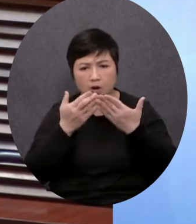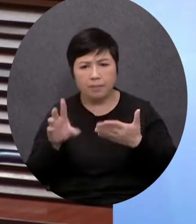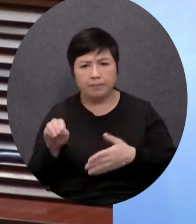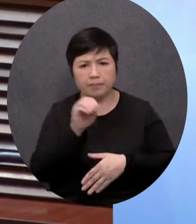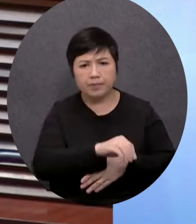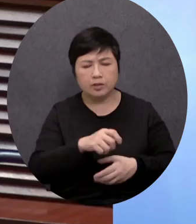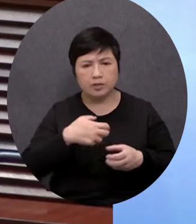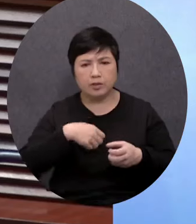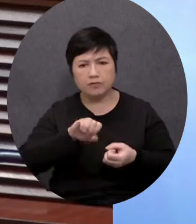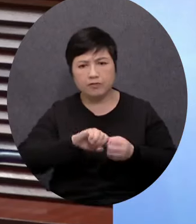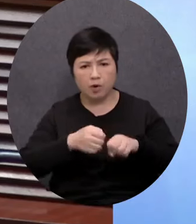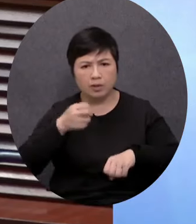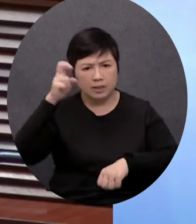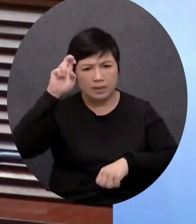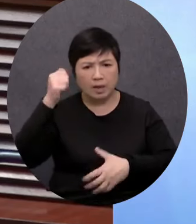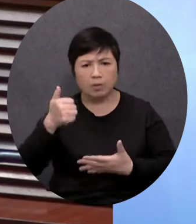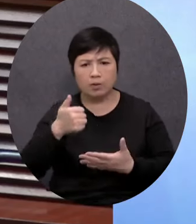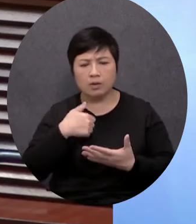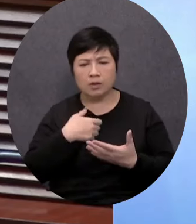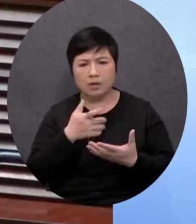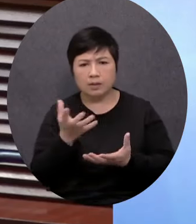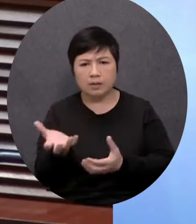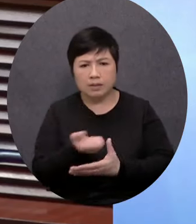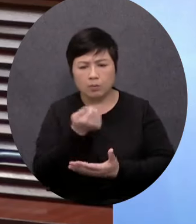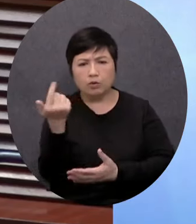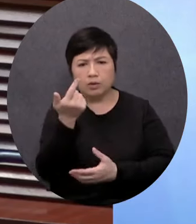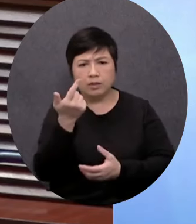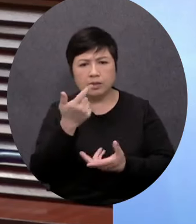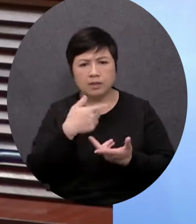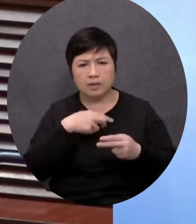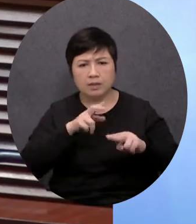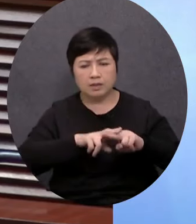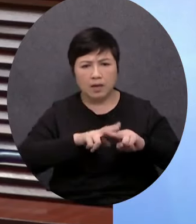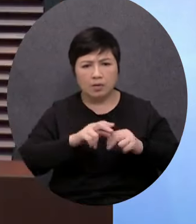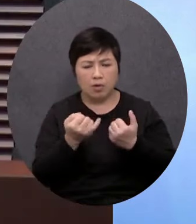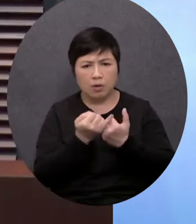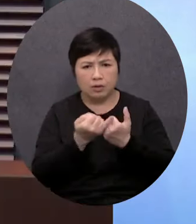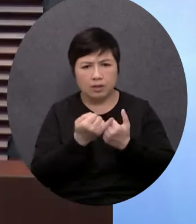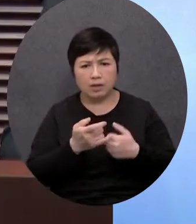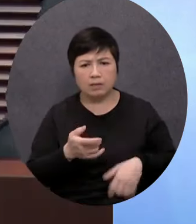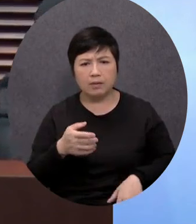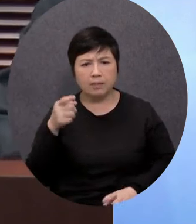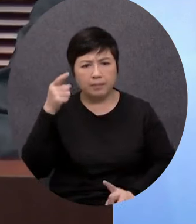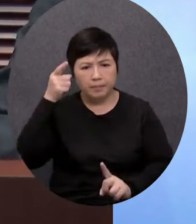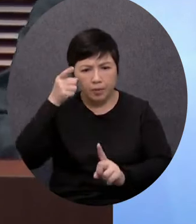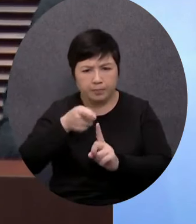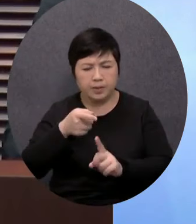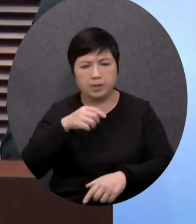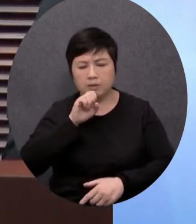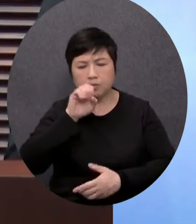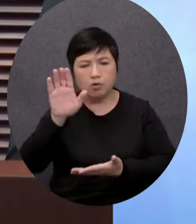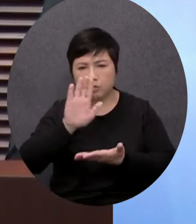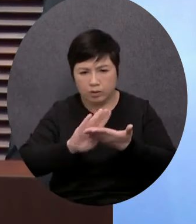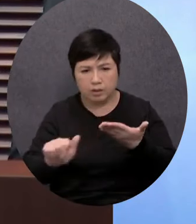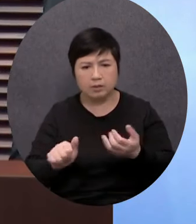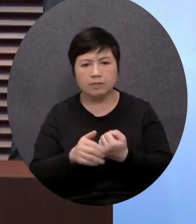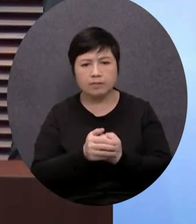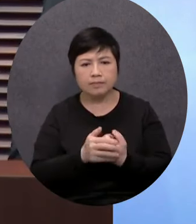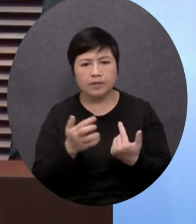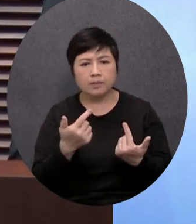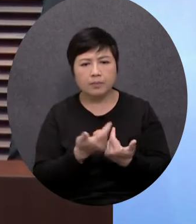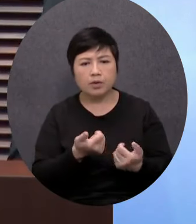做科研而已，不是說純粹為它發展收多些內地學生嘛。 目標嗰度我哋都講得好清楚嘅，主要咧係